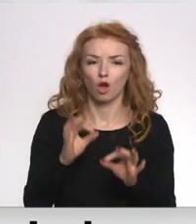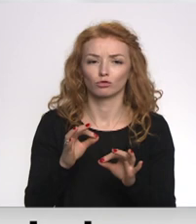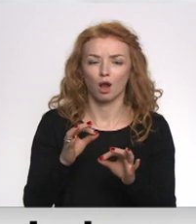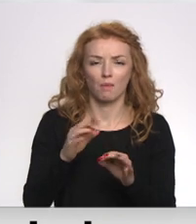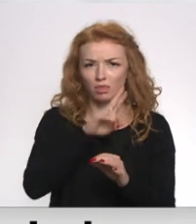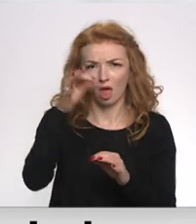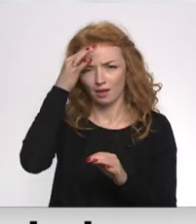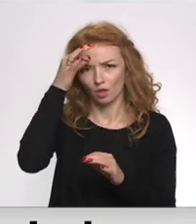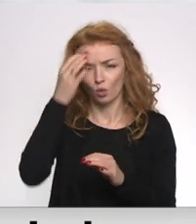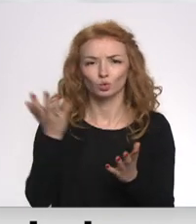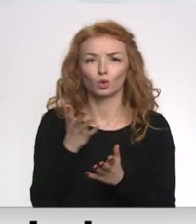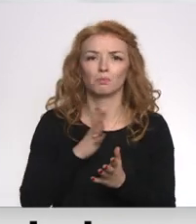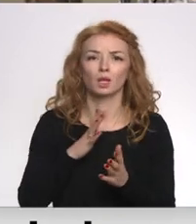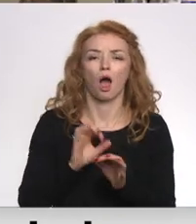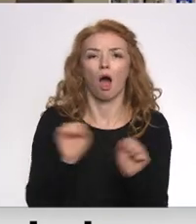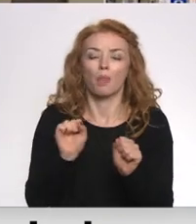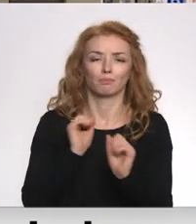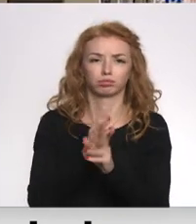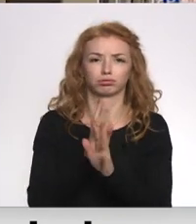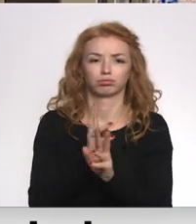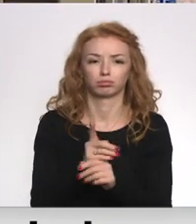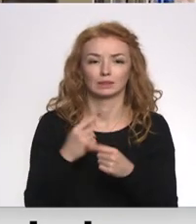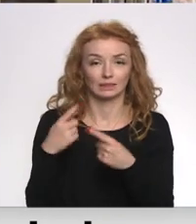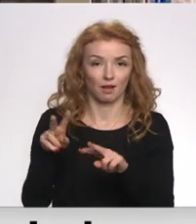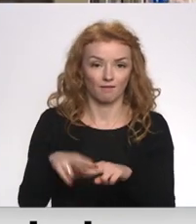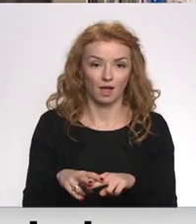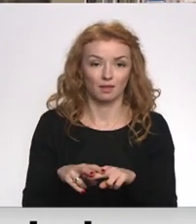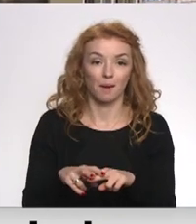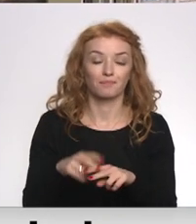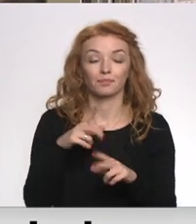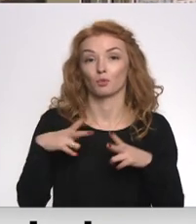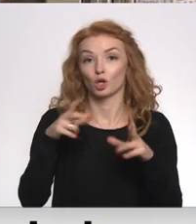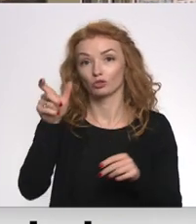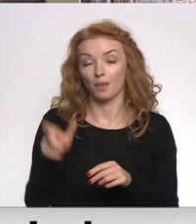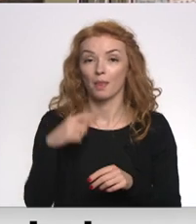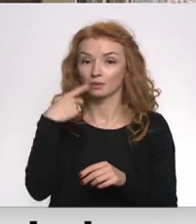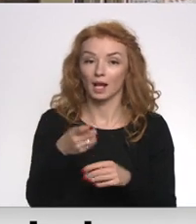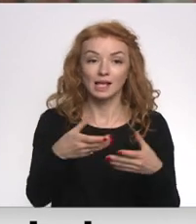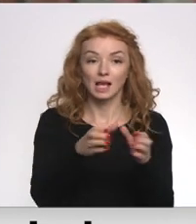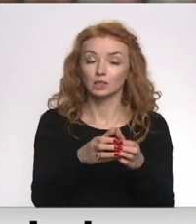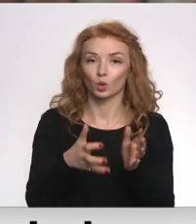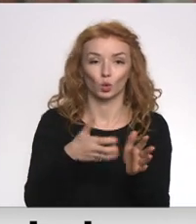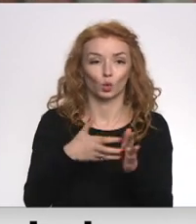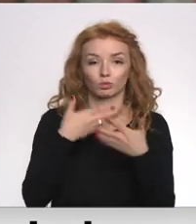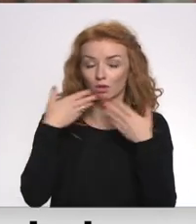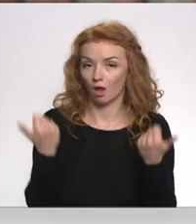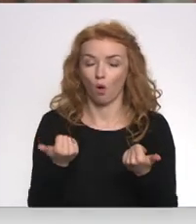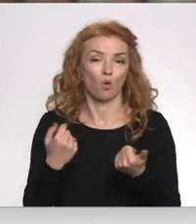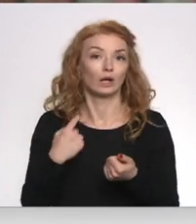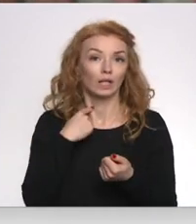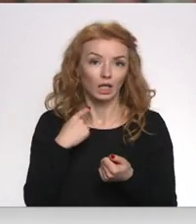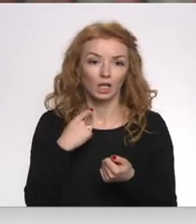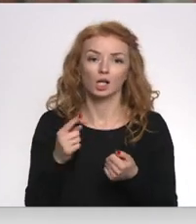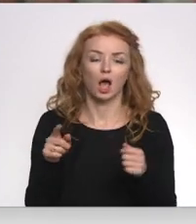lielāka caurlaidība organizēta. Centrālajā vēlēšana komisijā saka, iecirkņu trūkums neesot bijis. Rīgā noteikti